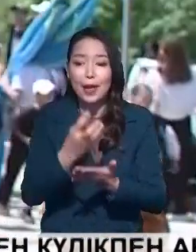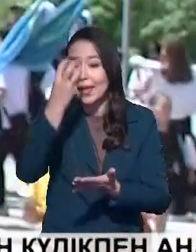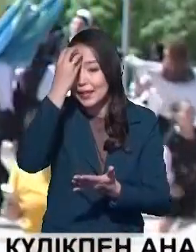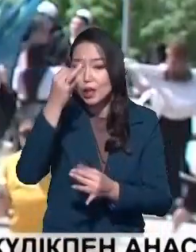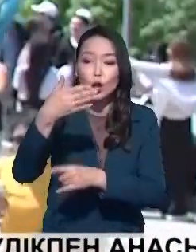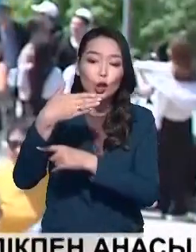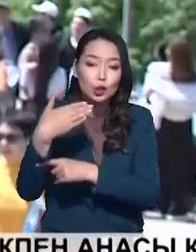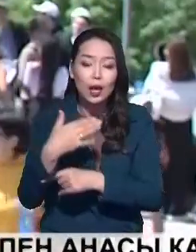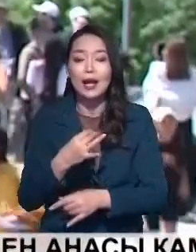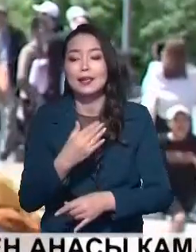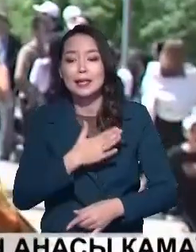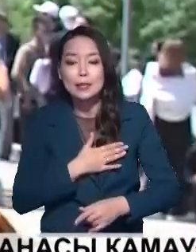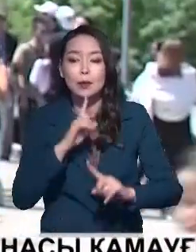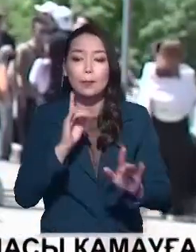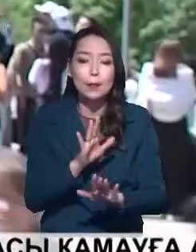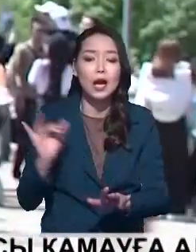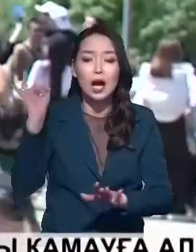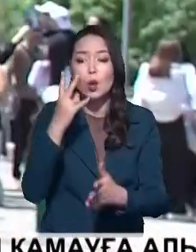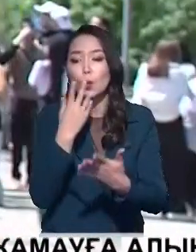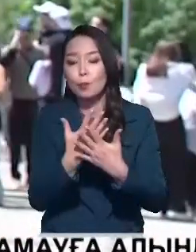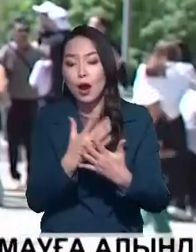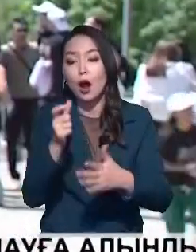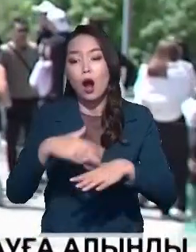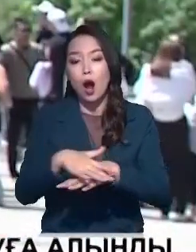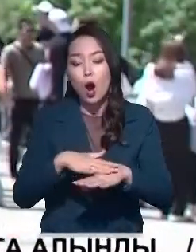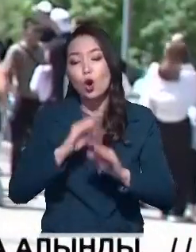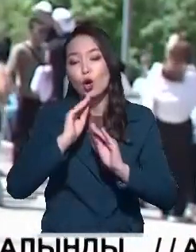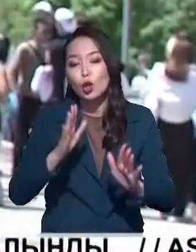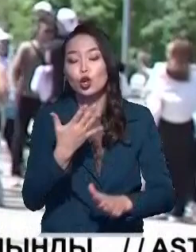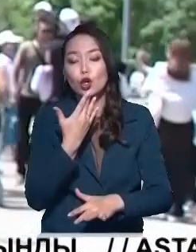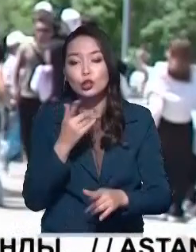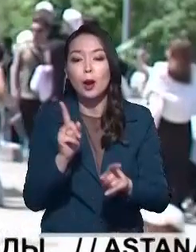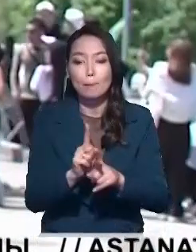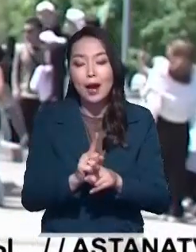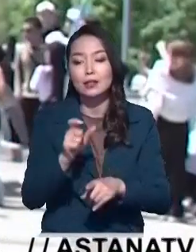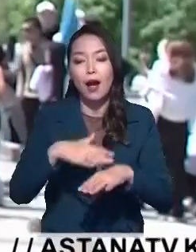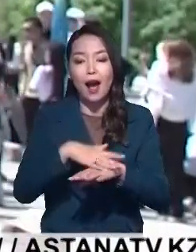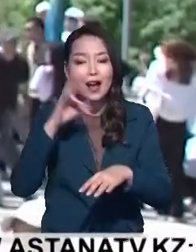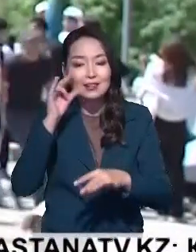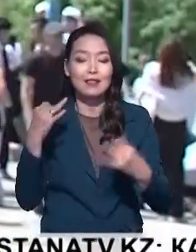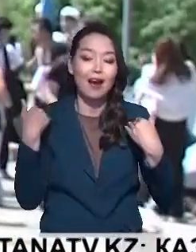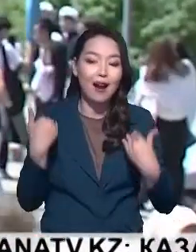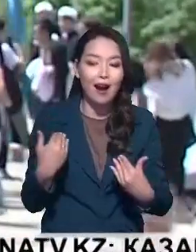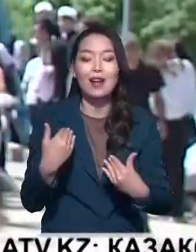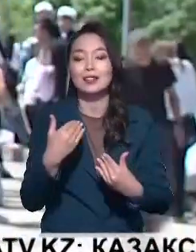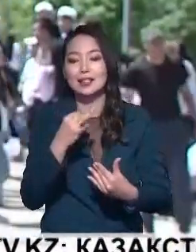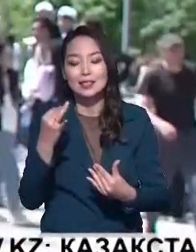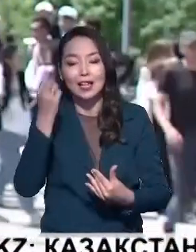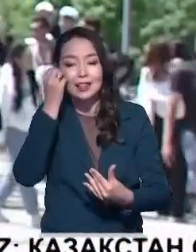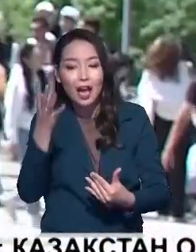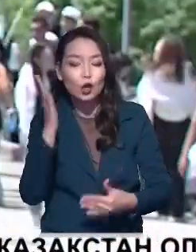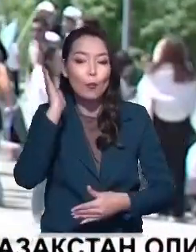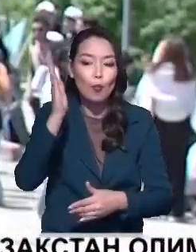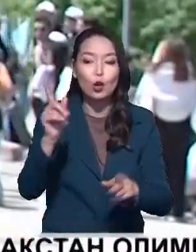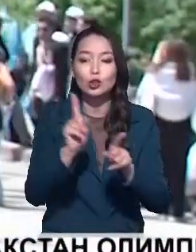гимн еліміздің тарихынан сыр шертетін, халқымыздың рухын, ұлттық салт-санасын, қаһармандығы мен даналығын, болашаққа үмітін,